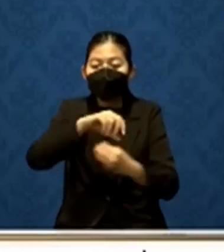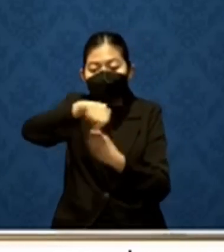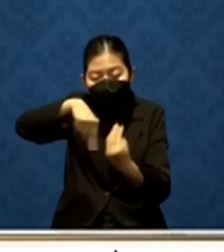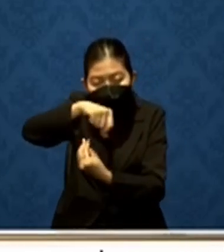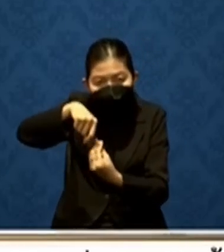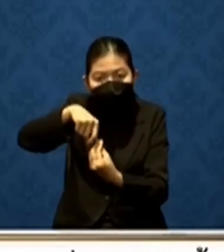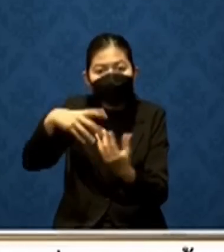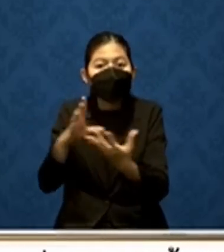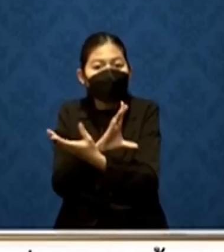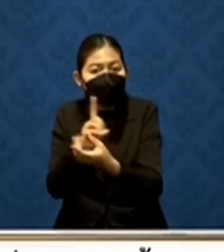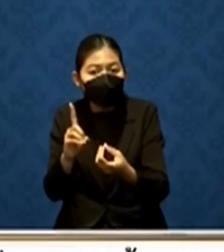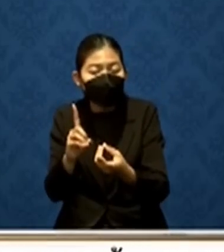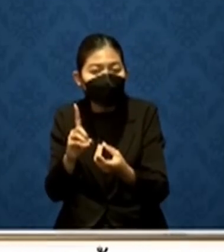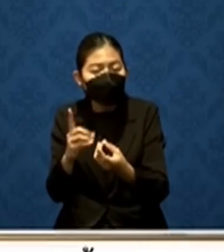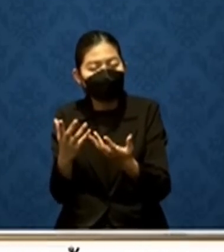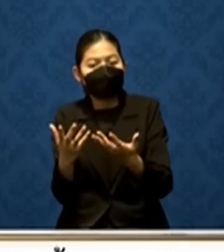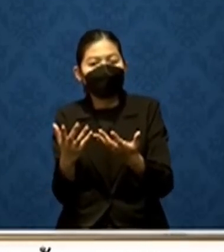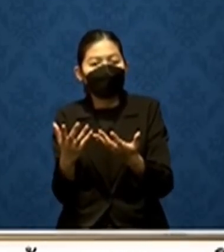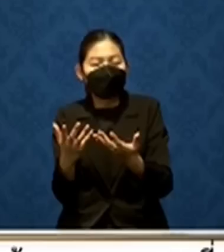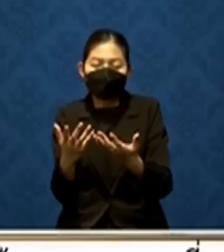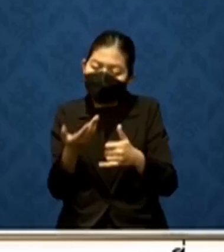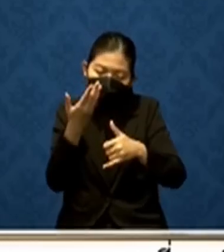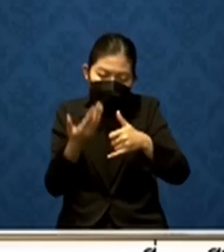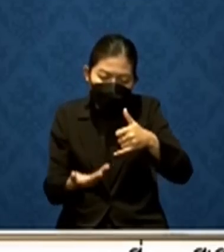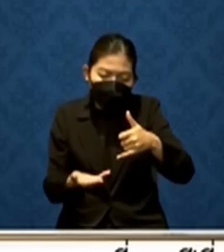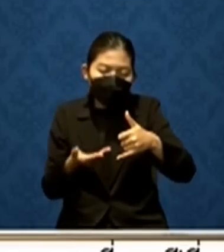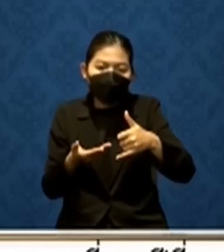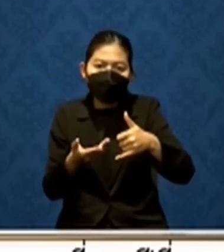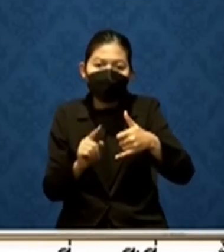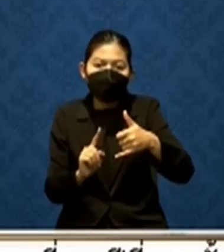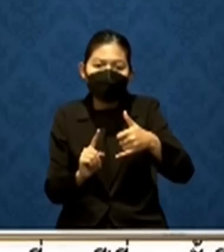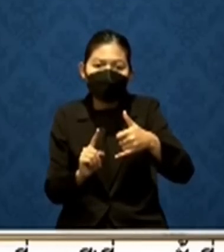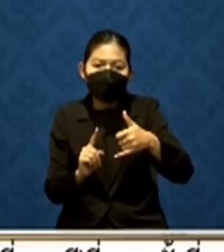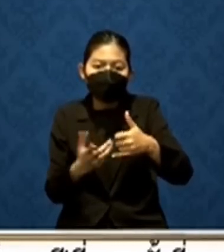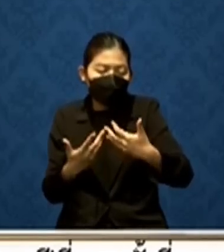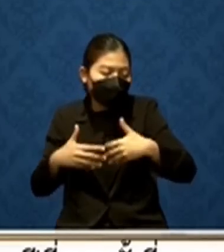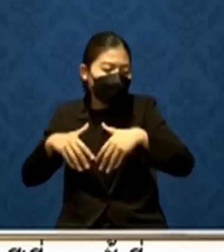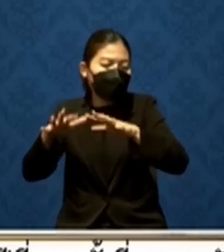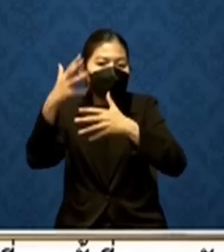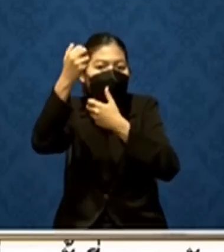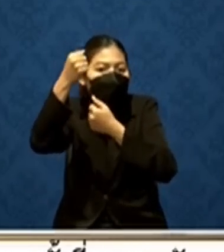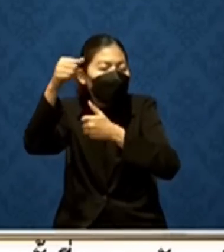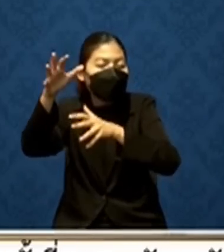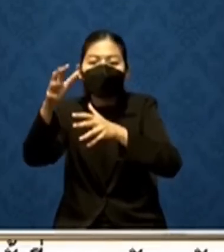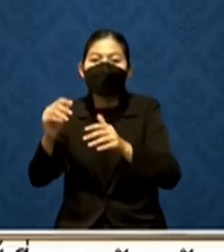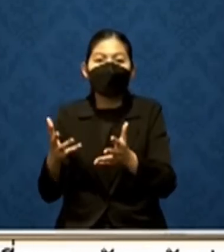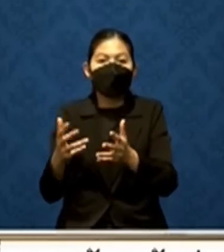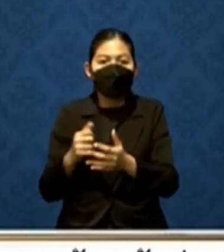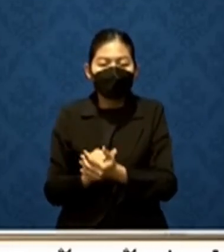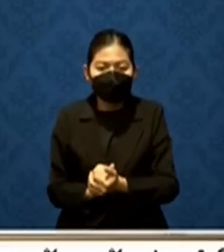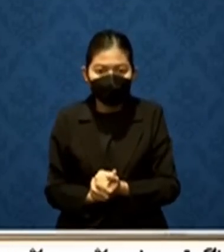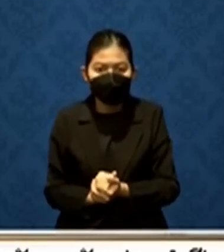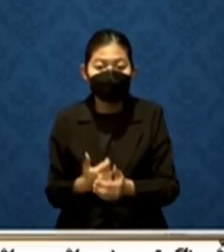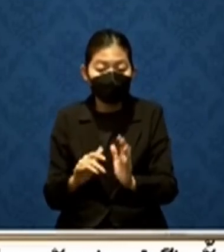สังคมไม่ประพฤติอย่าปล่อยปะละเลยให้บุคคล